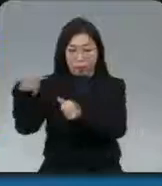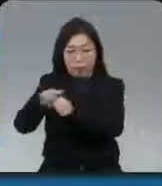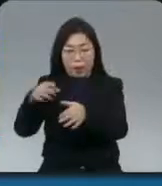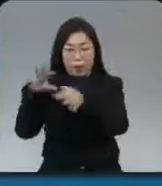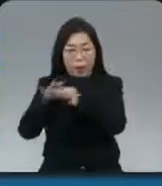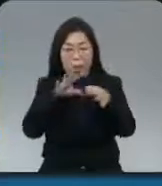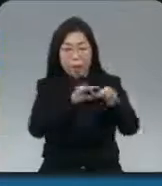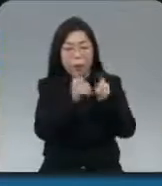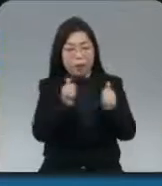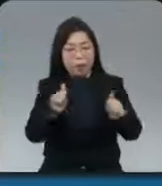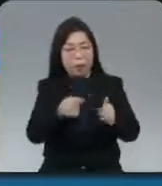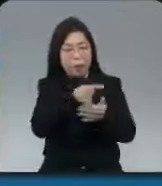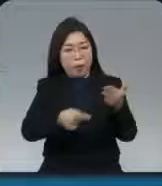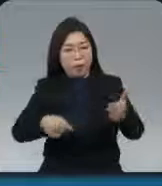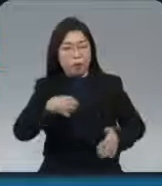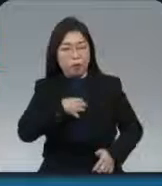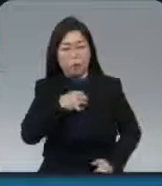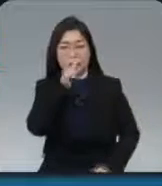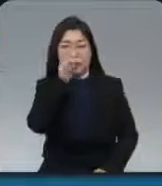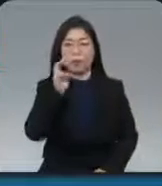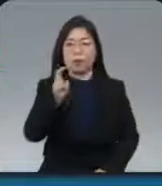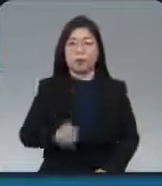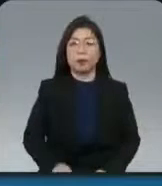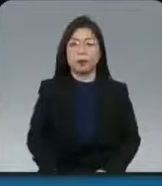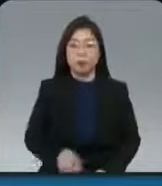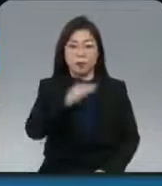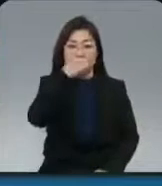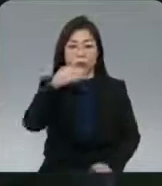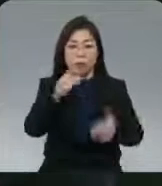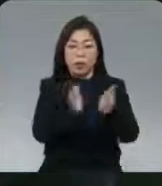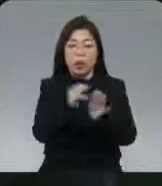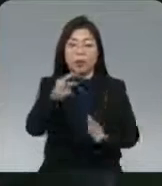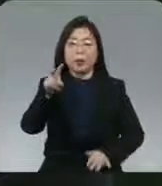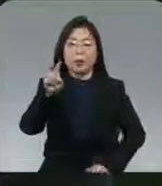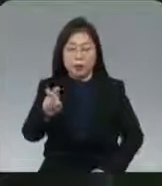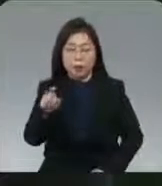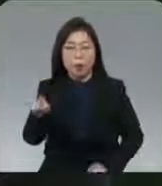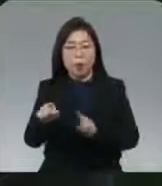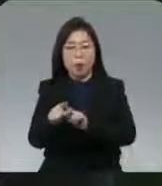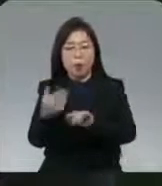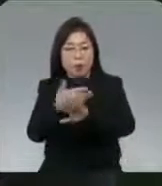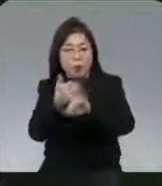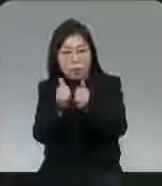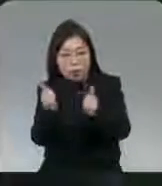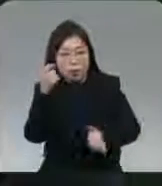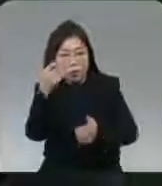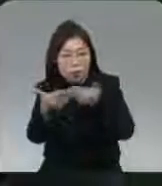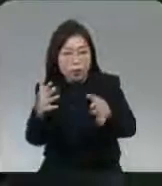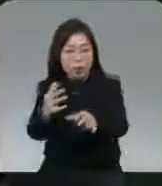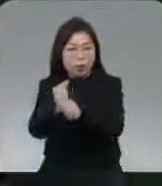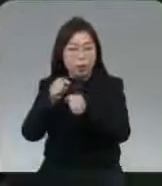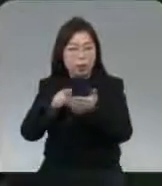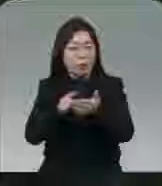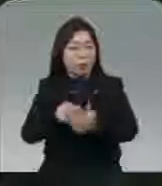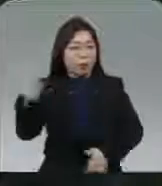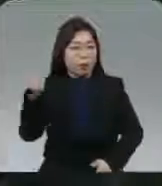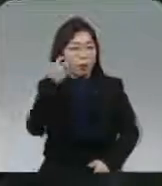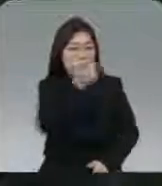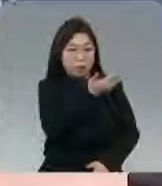đã ra văn bản xin lỗi vì nghiêng lời này xin lỗi nhân viên nói trên vì đã không phát hiện và ngăn chặn được những việc mà Vợ ông đã làm